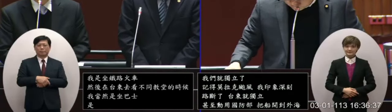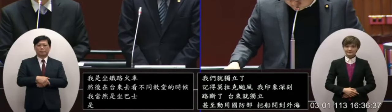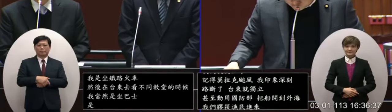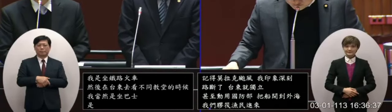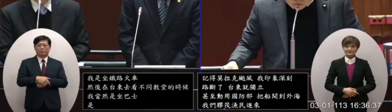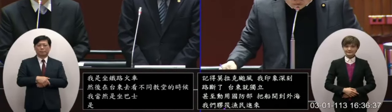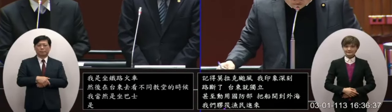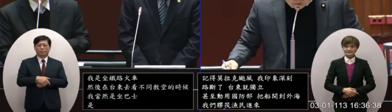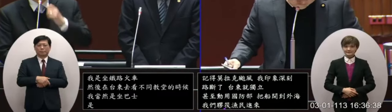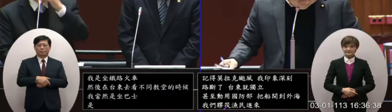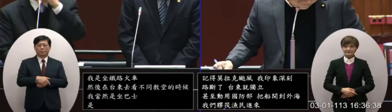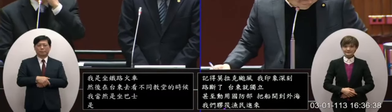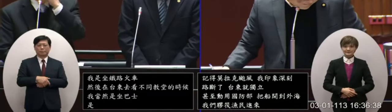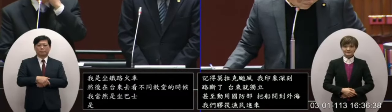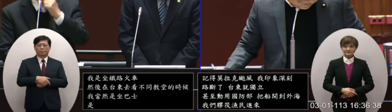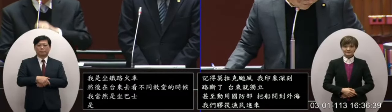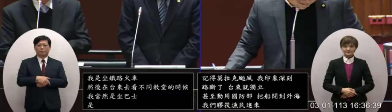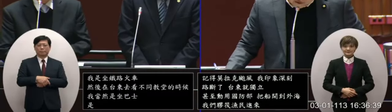好